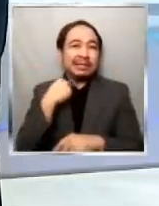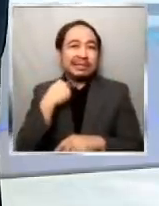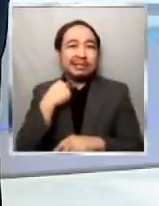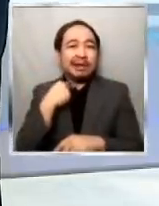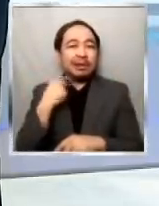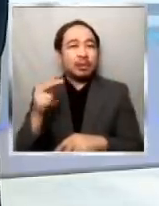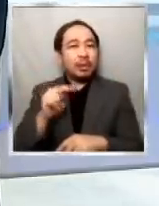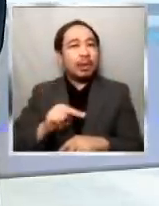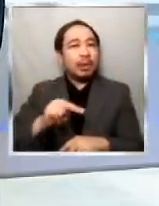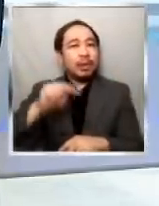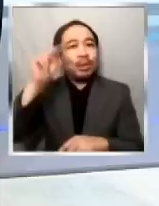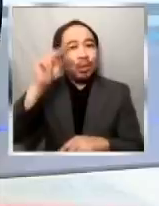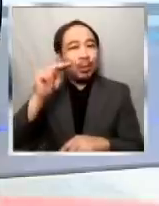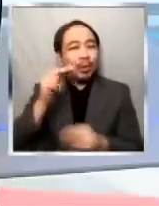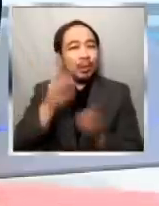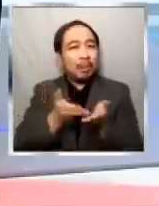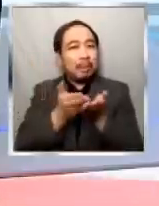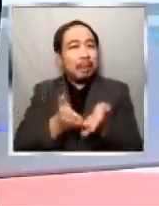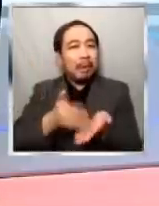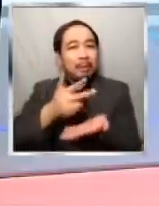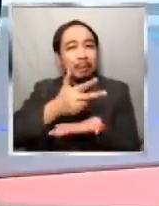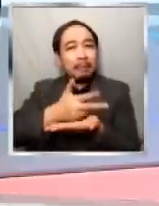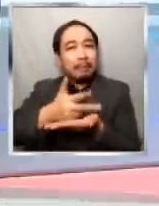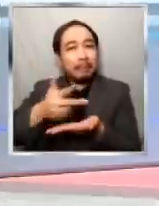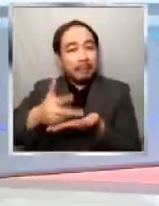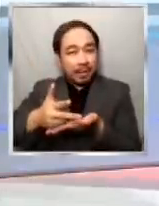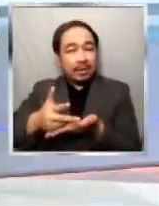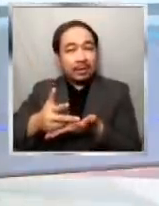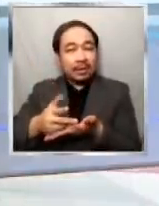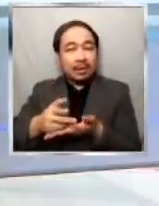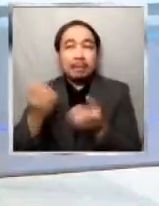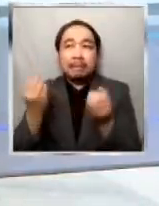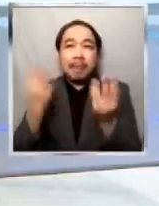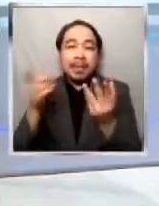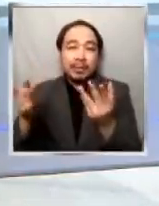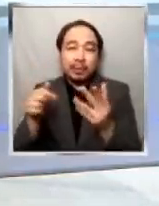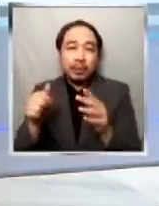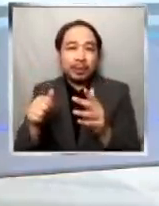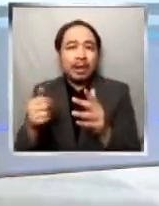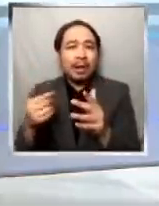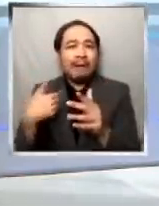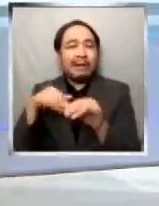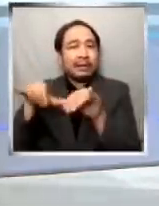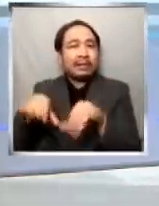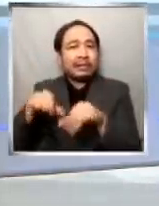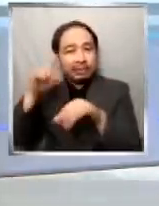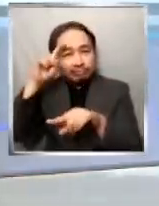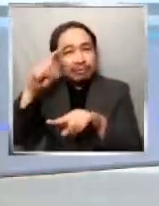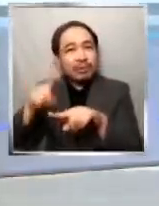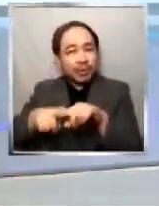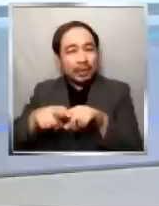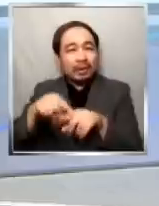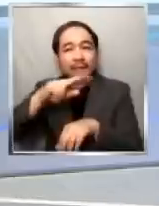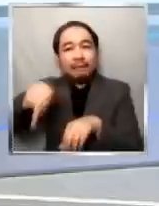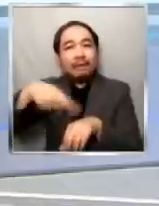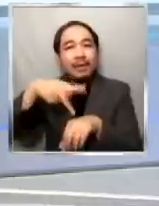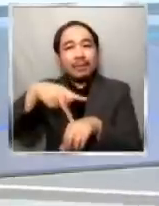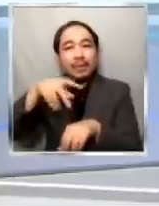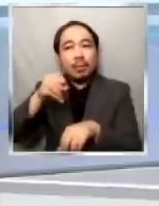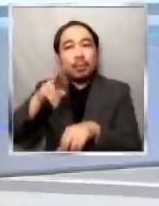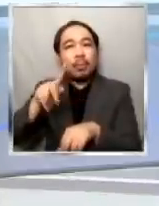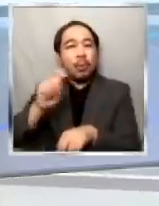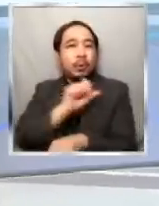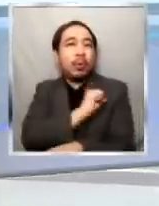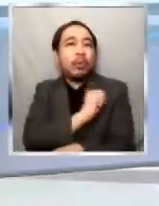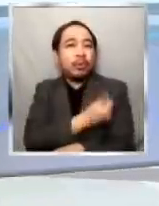Sa pier, marami sa kanila nakikisilong sa compound ng Philippine Ports Authority at yan po ay bawal ayon sa pamunuan ng